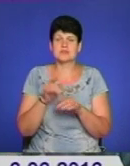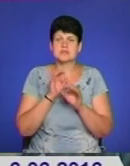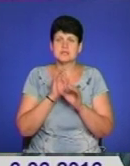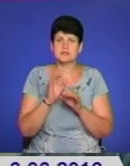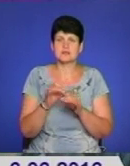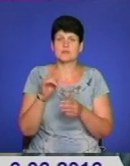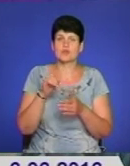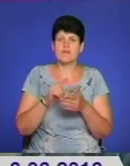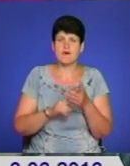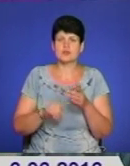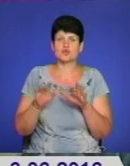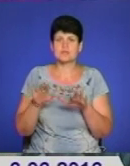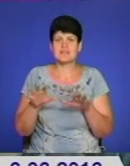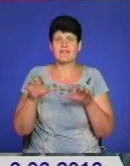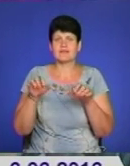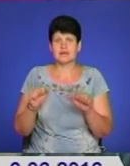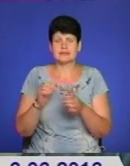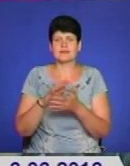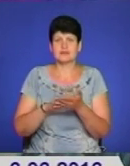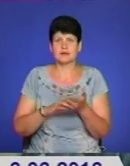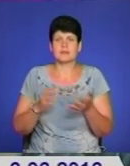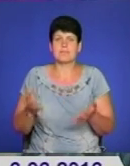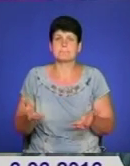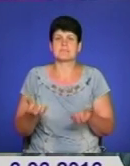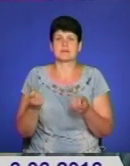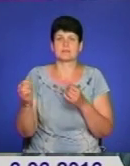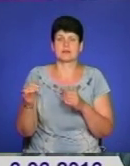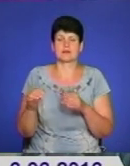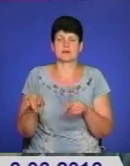висловили сподівання, що місцева влада надалі підтримуватиме подібні ініціативи.